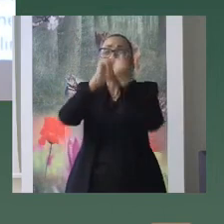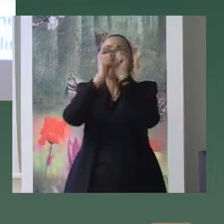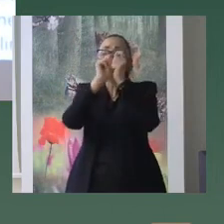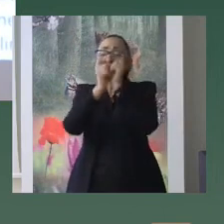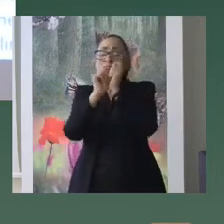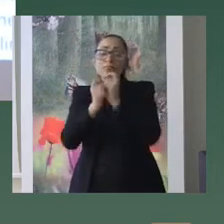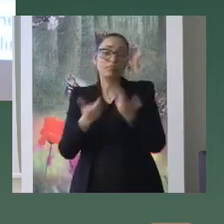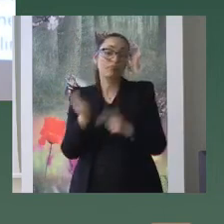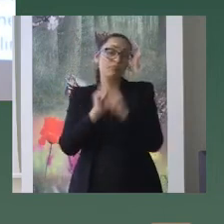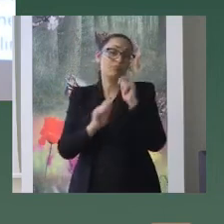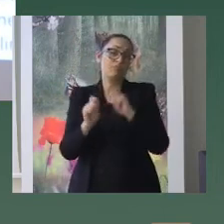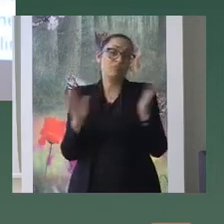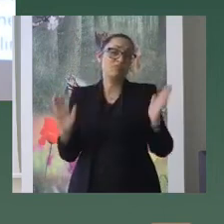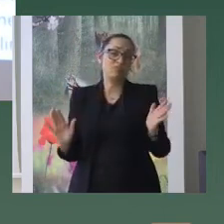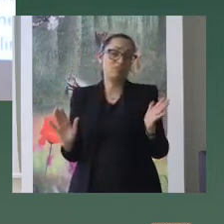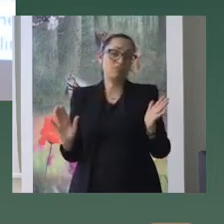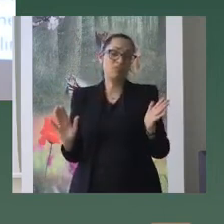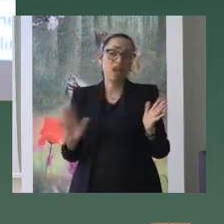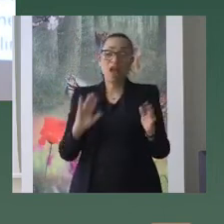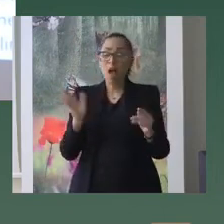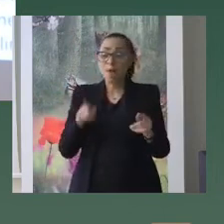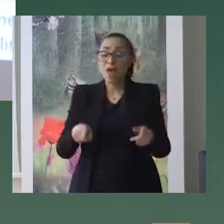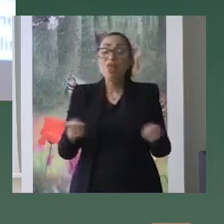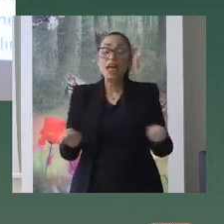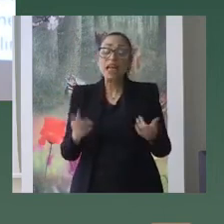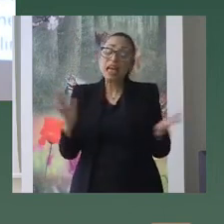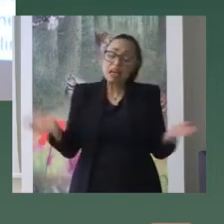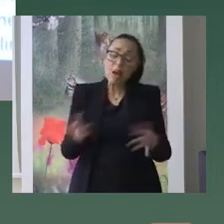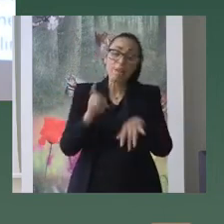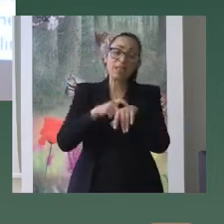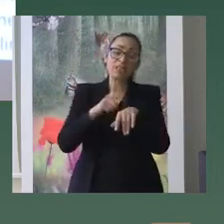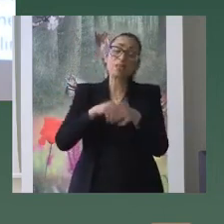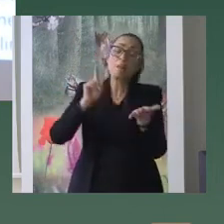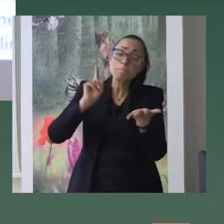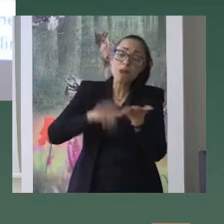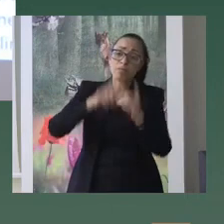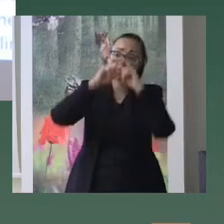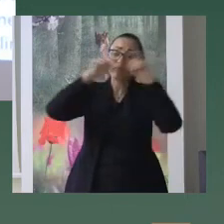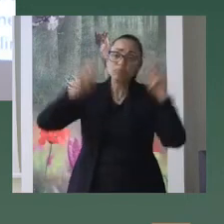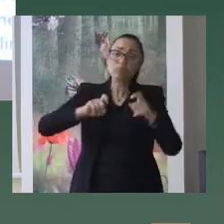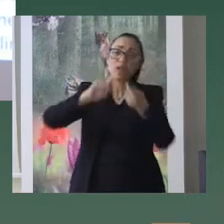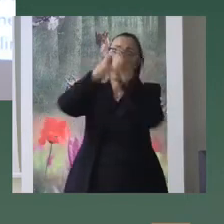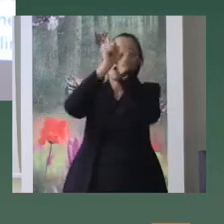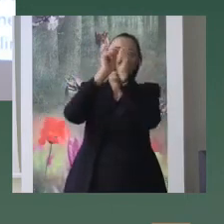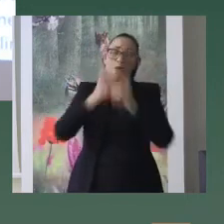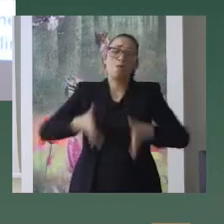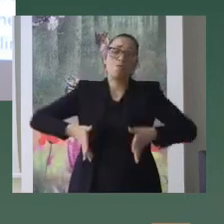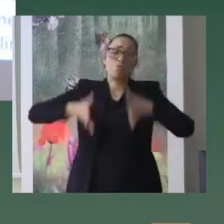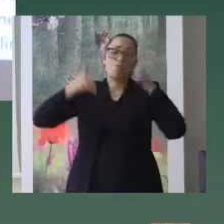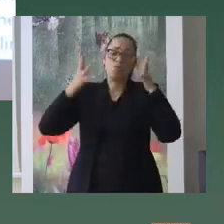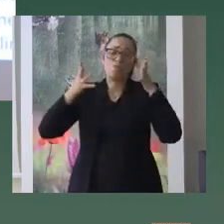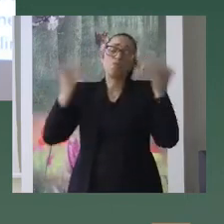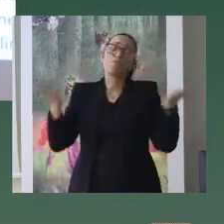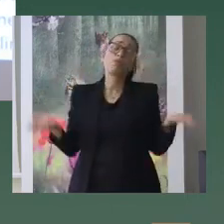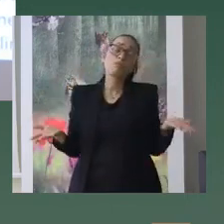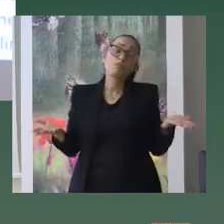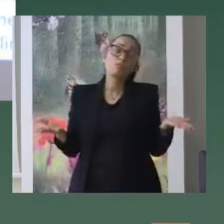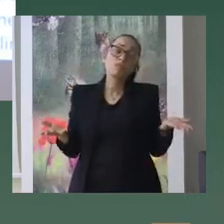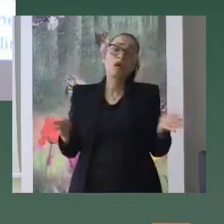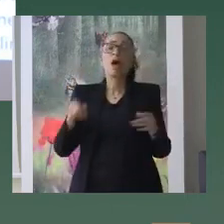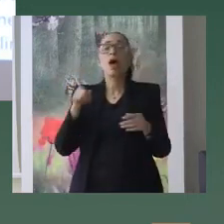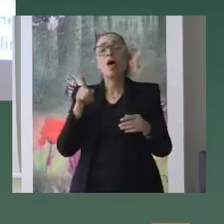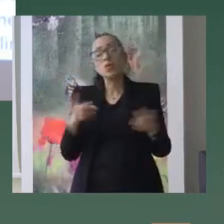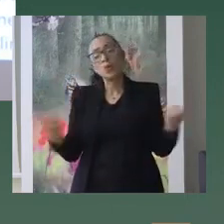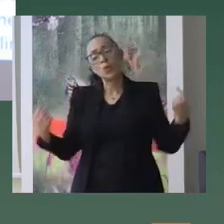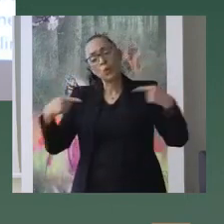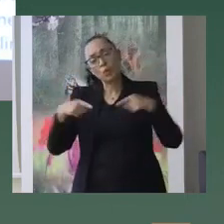υπάρχει καμία αμφιβολία σε αυτό. Μπορεί να μην ανανεωθεί τώρα, κάποια στιγμή θα αρχίσει να ανανεώνεται. Έτσι συμβαίνει σε όλες τις πόλεις. Θα υπάρχει ένας ρυθμός ανανέωσης, ο οποίος θα